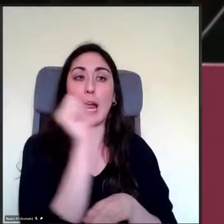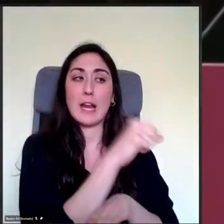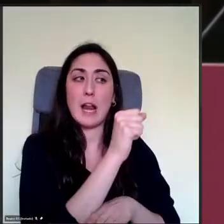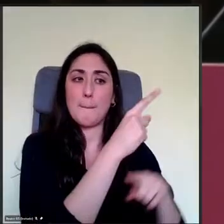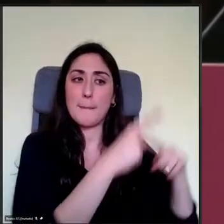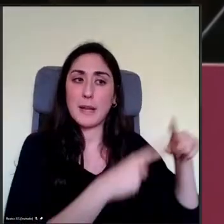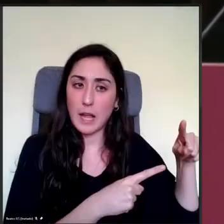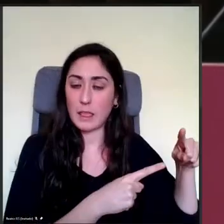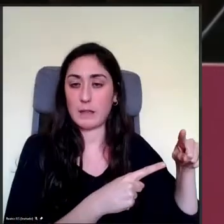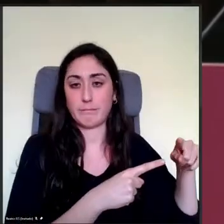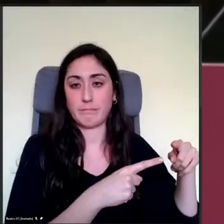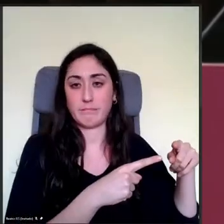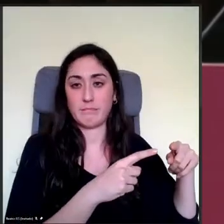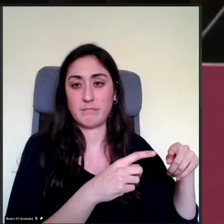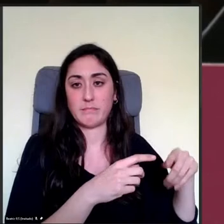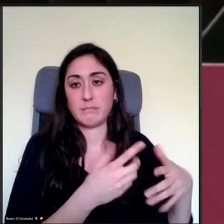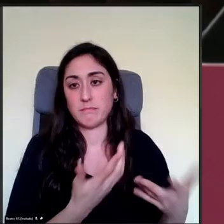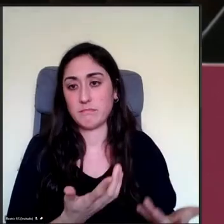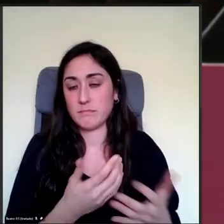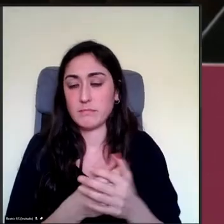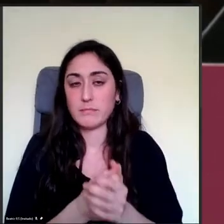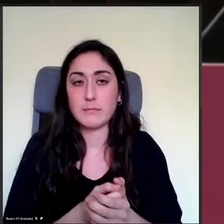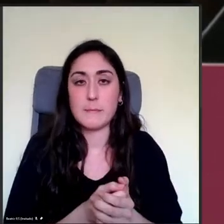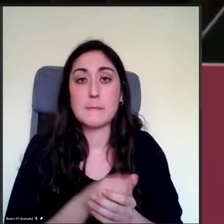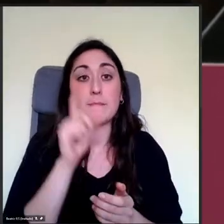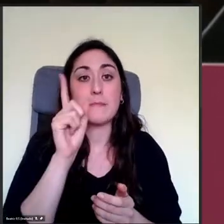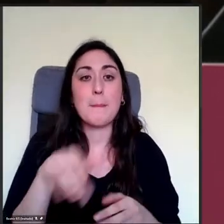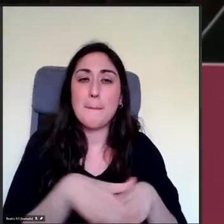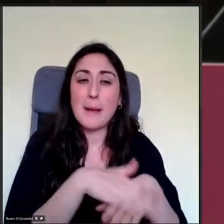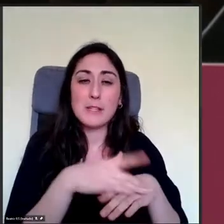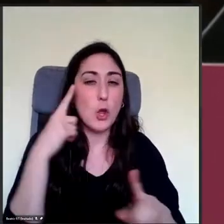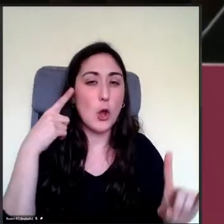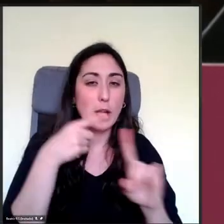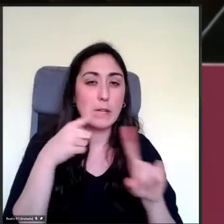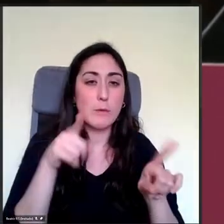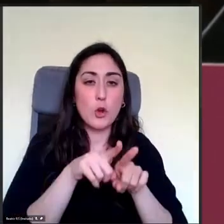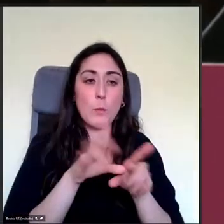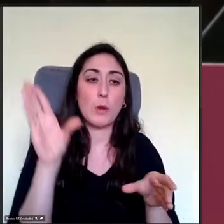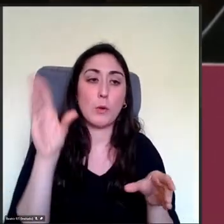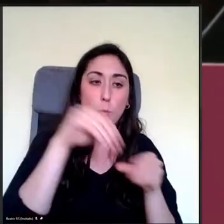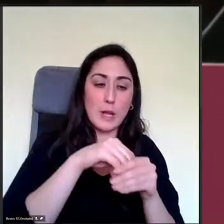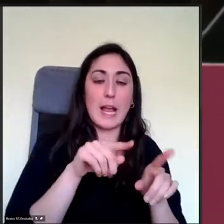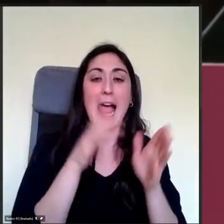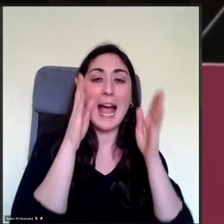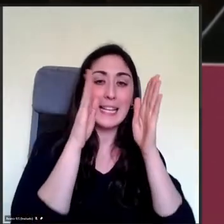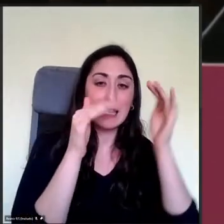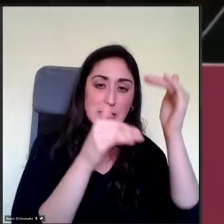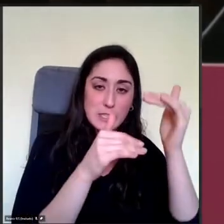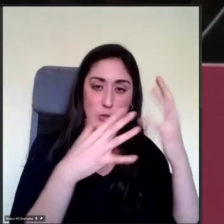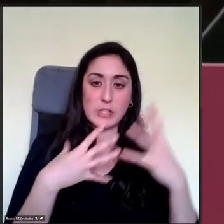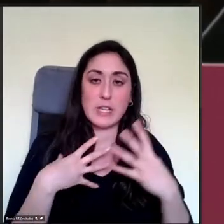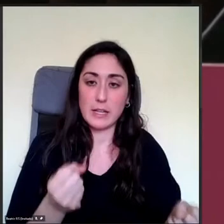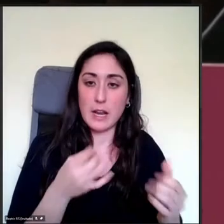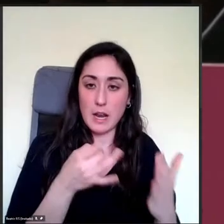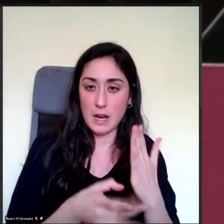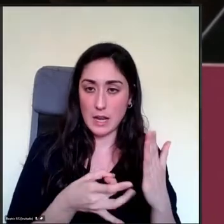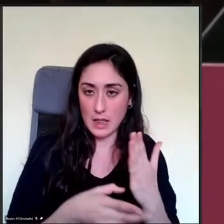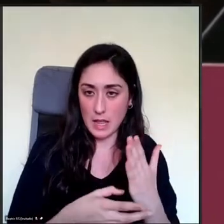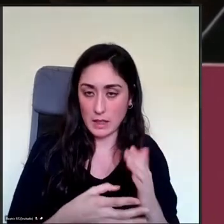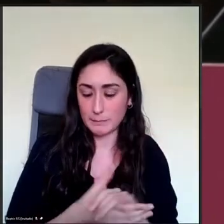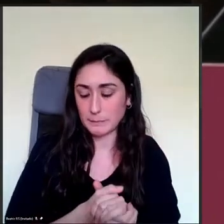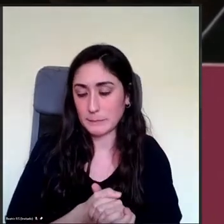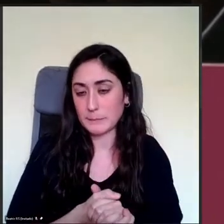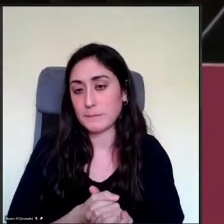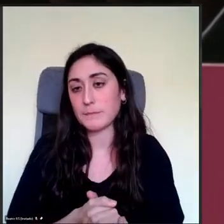bàsica, essencial per incorporar una atenció sanitària de qualitat. Els estudis en ciències